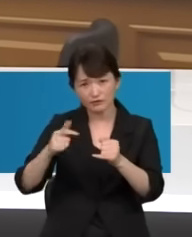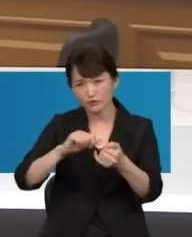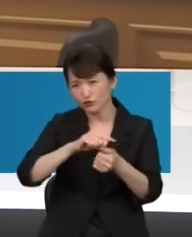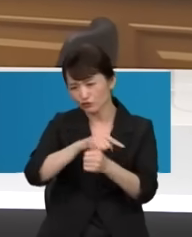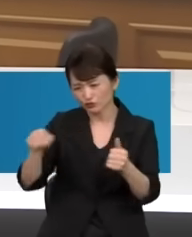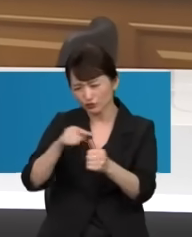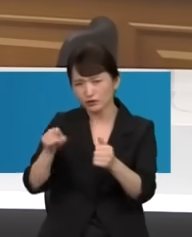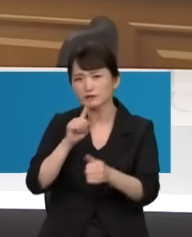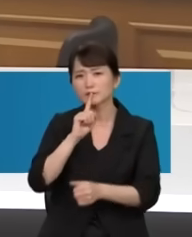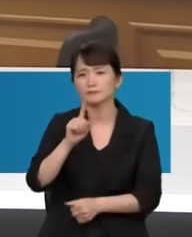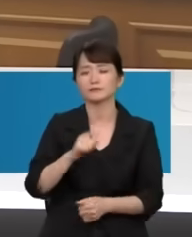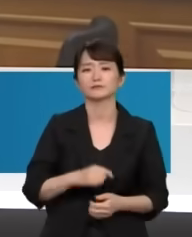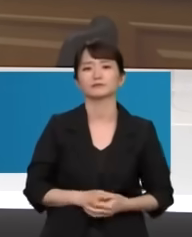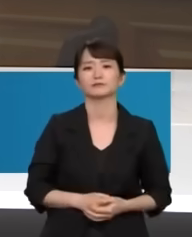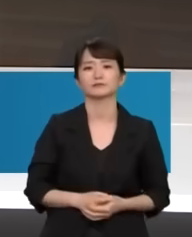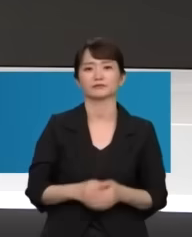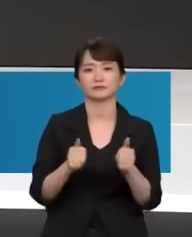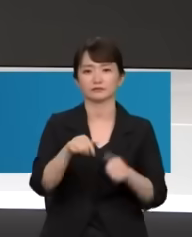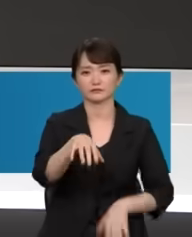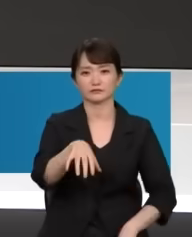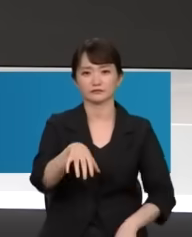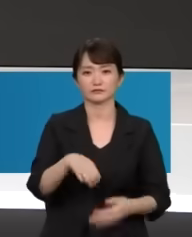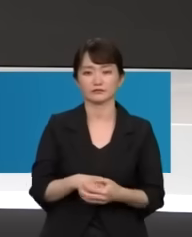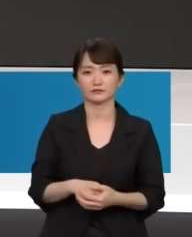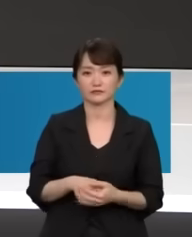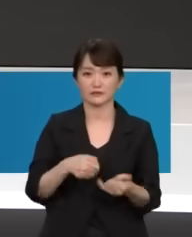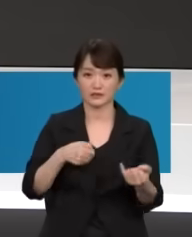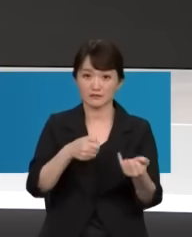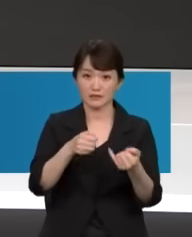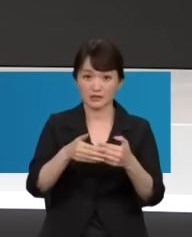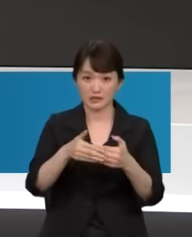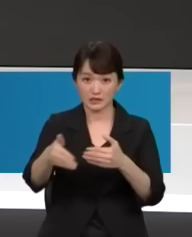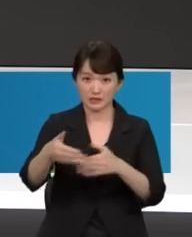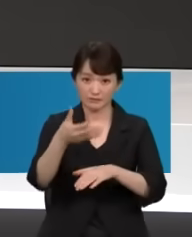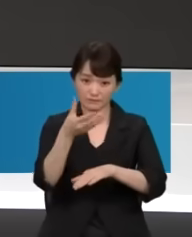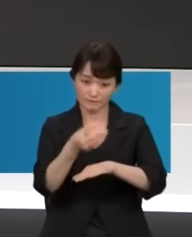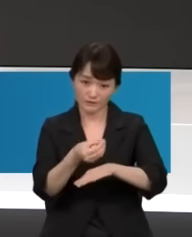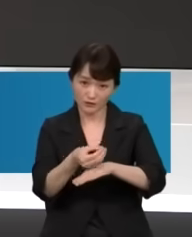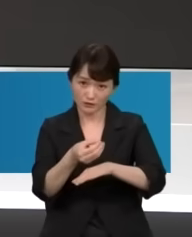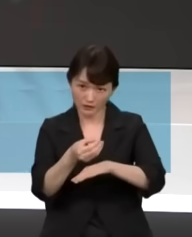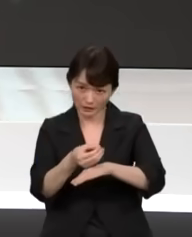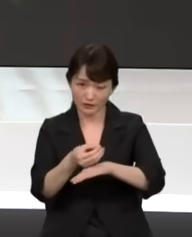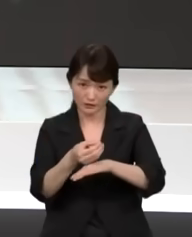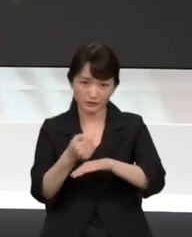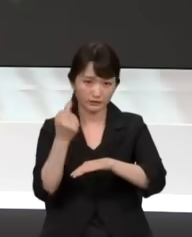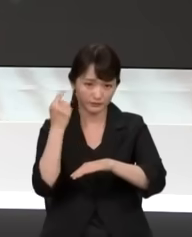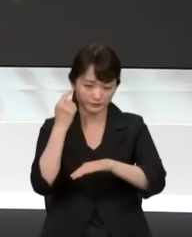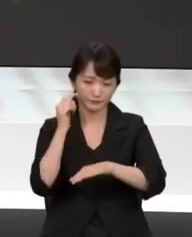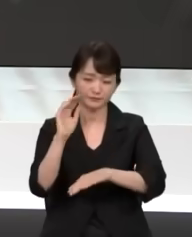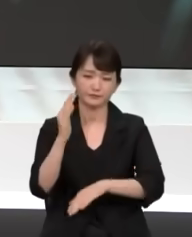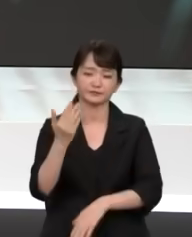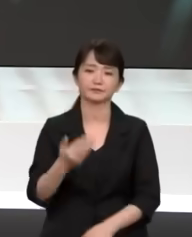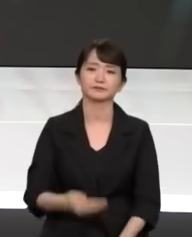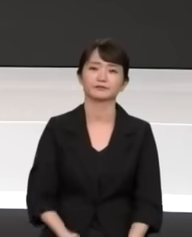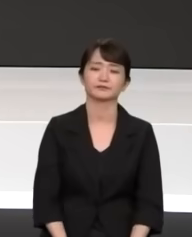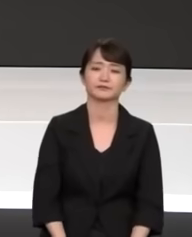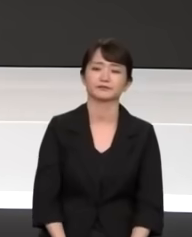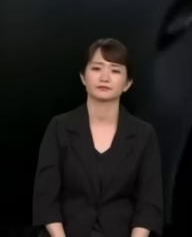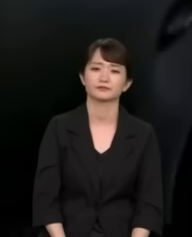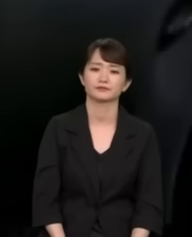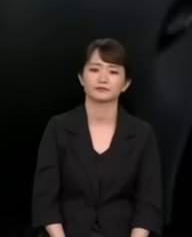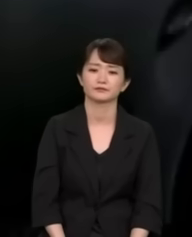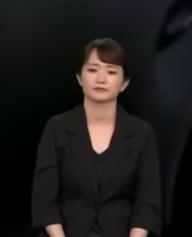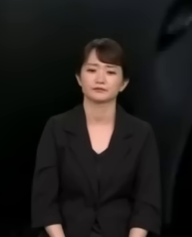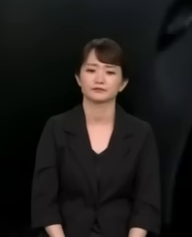했다 증언했습니다. 법정에서는 범행의 모든 과정이 녹음된 파일도 재생됐습니다. 윤정주 기자입니다.